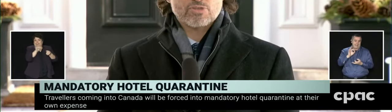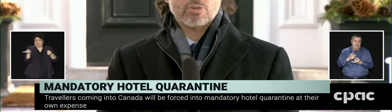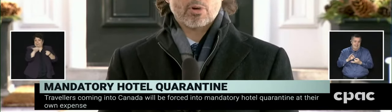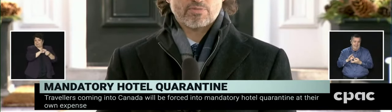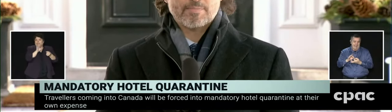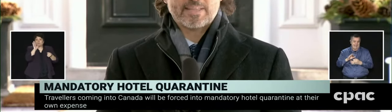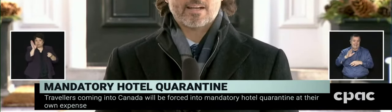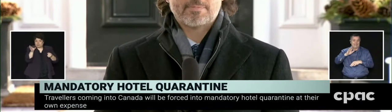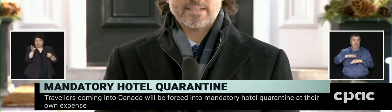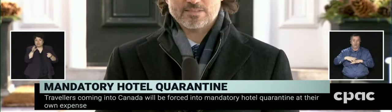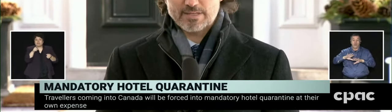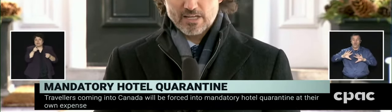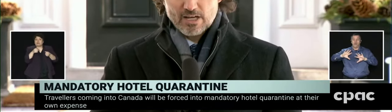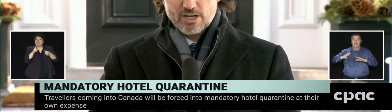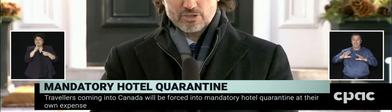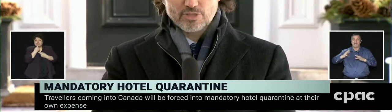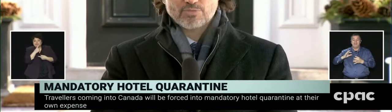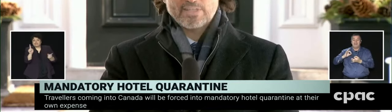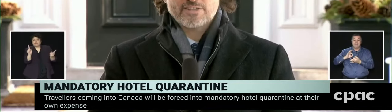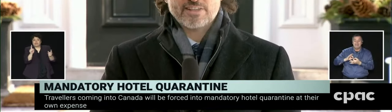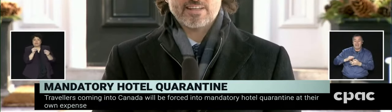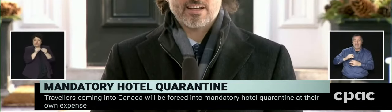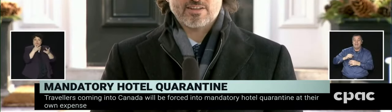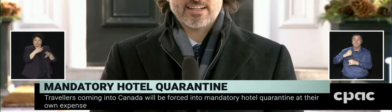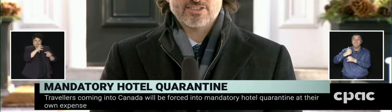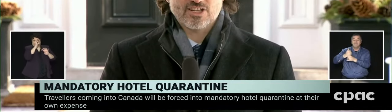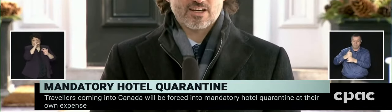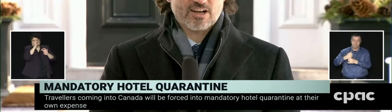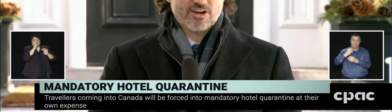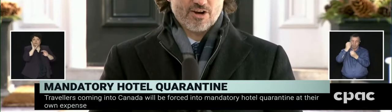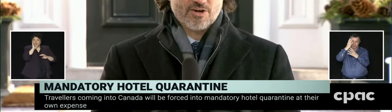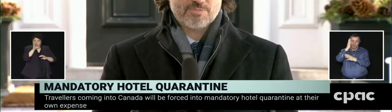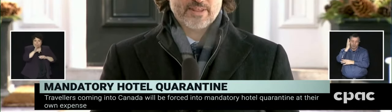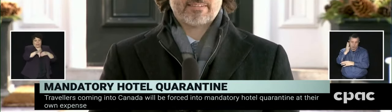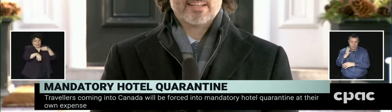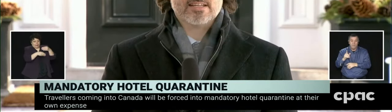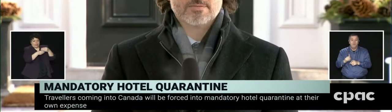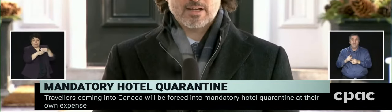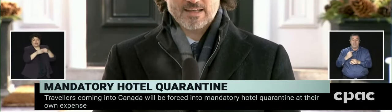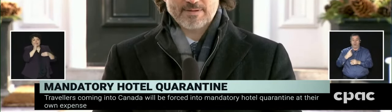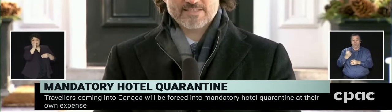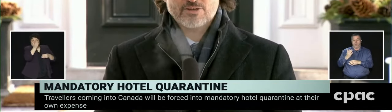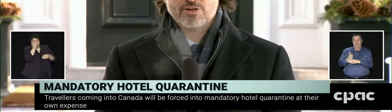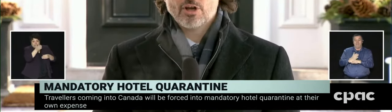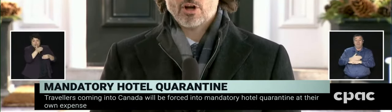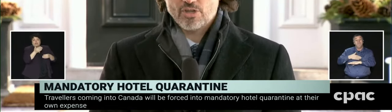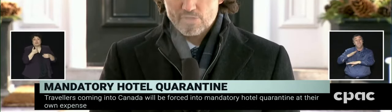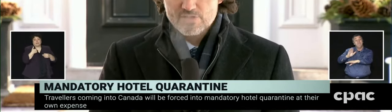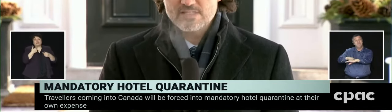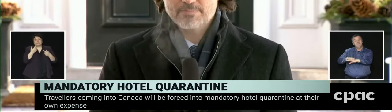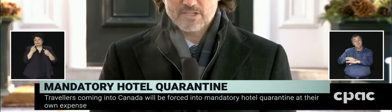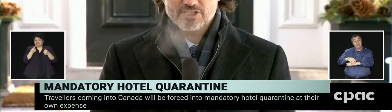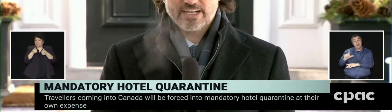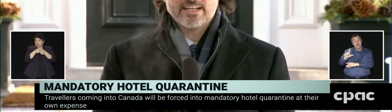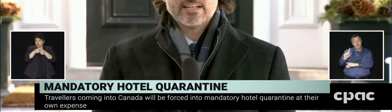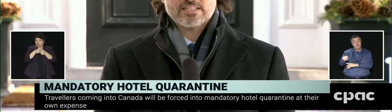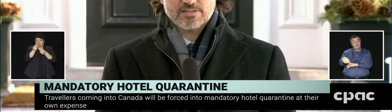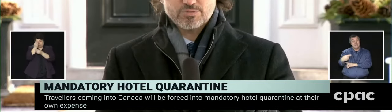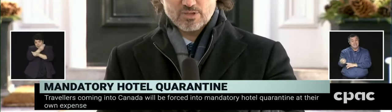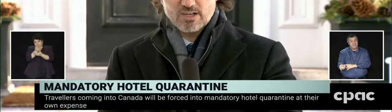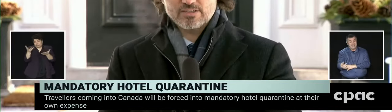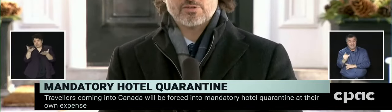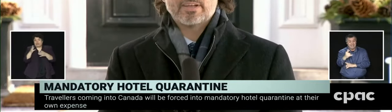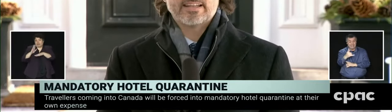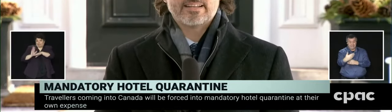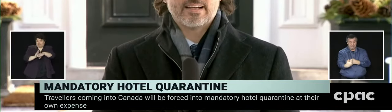les mesures qu'on va mettre en place, mais je voulais donner les gens un peu d'avertissement qu'à partir de lundi prochain, si